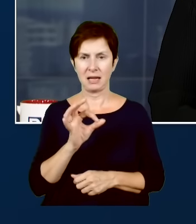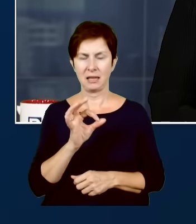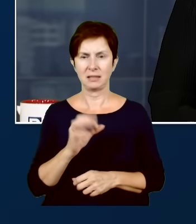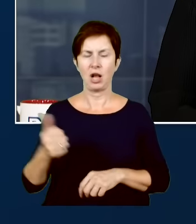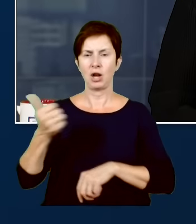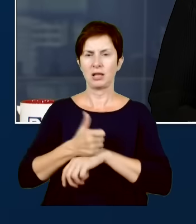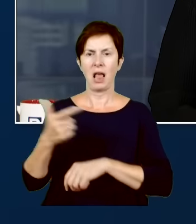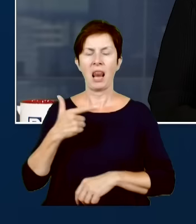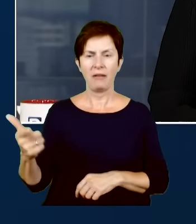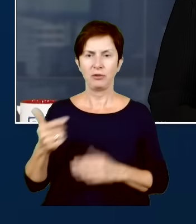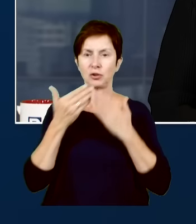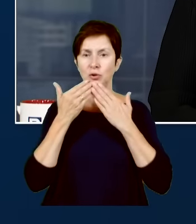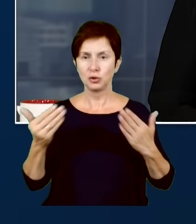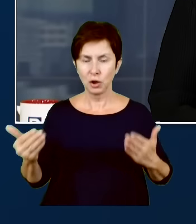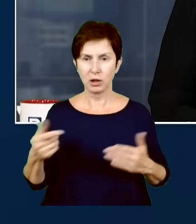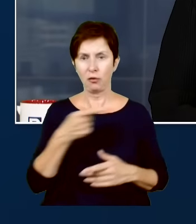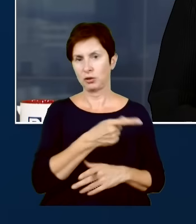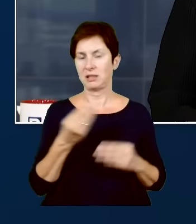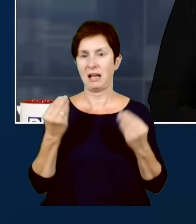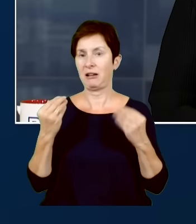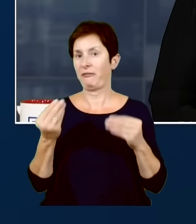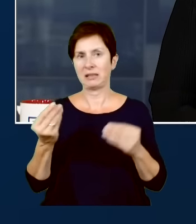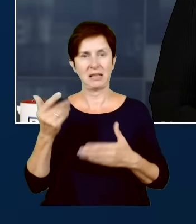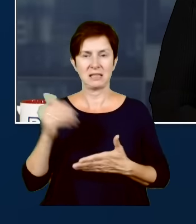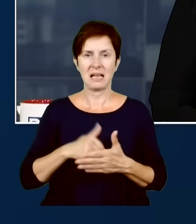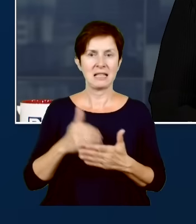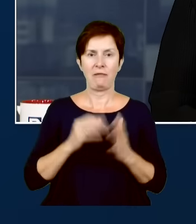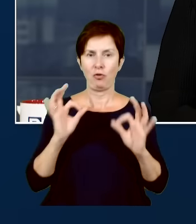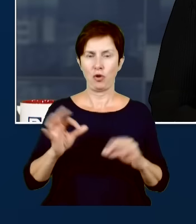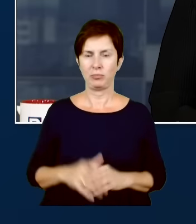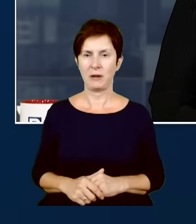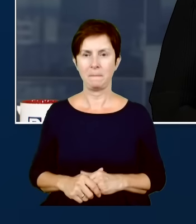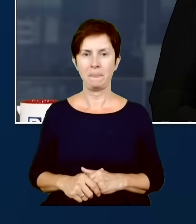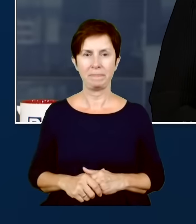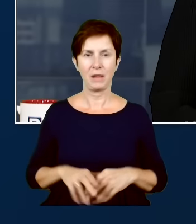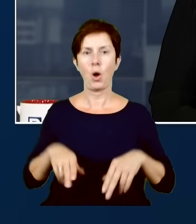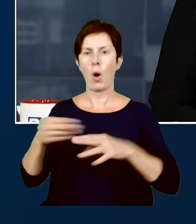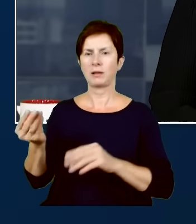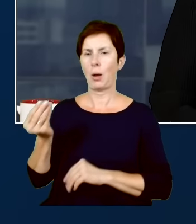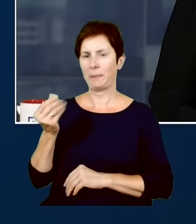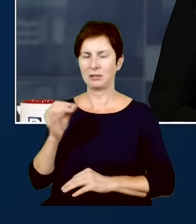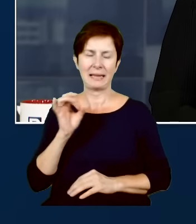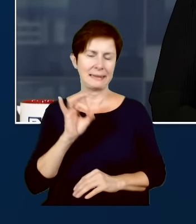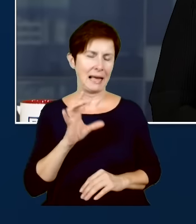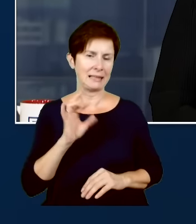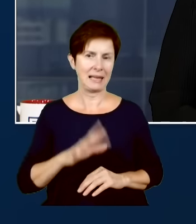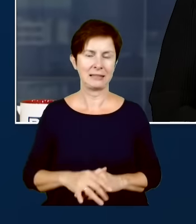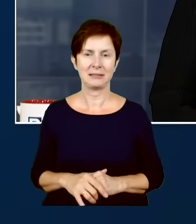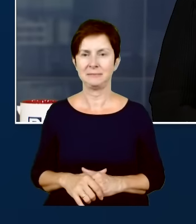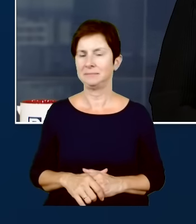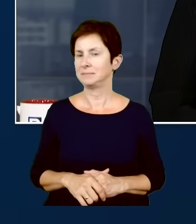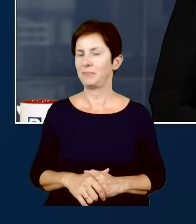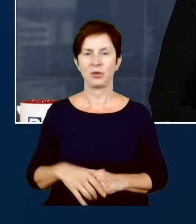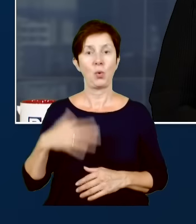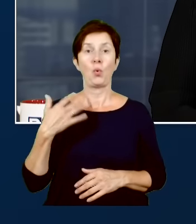dziękował za to że się podobno tak fantastycznie zachował pią wic właśnie wybitne osiągnięcie